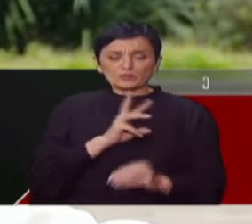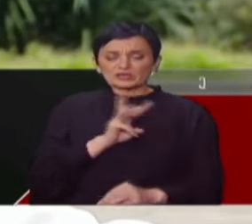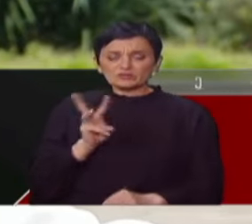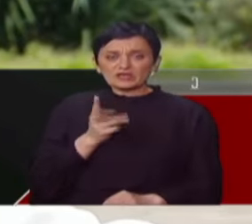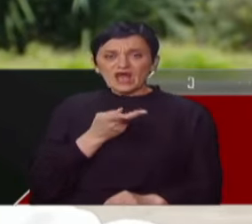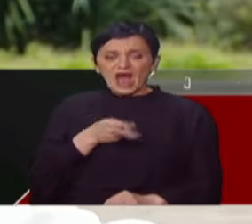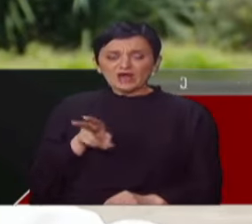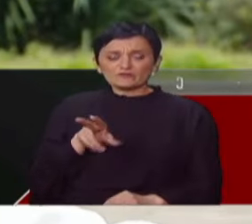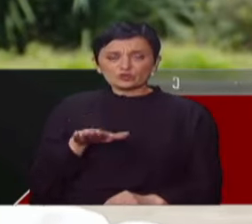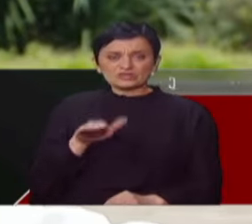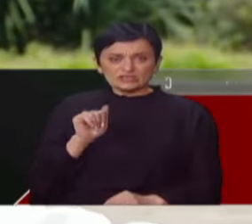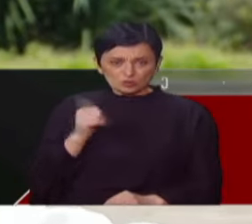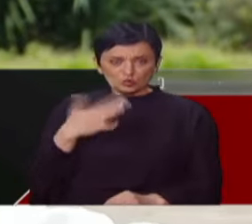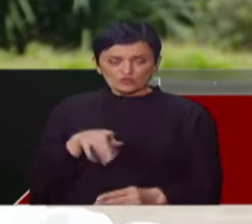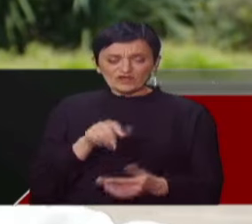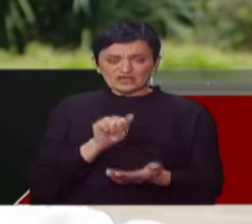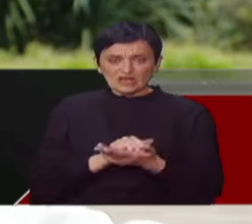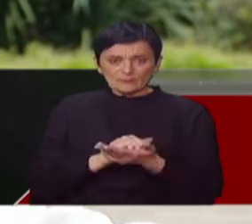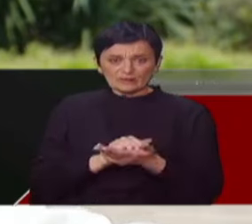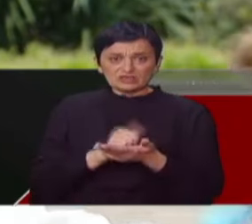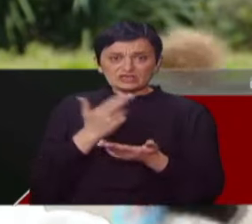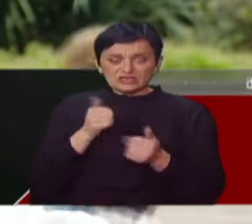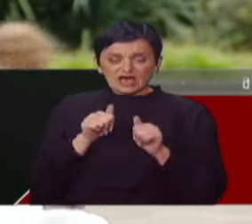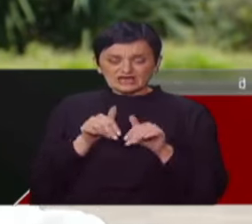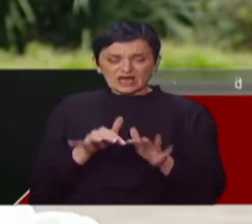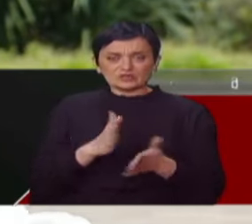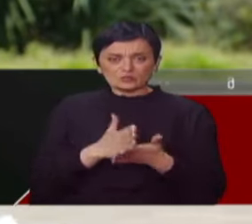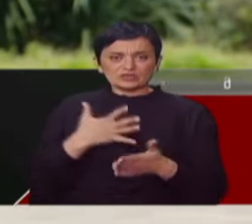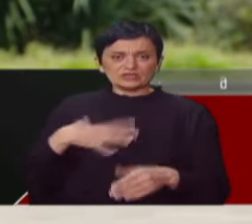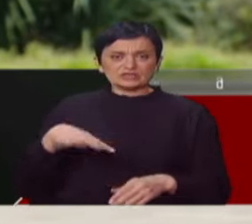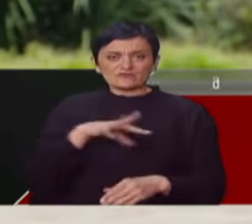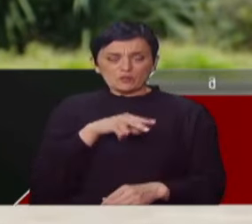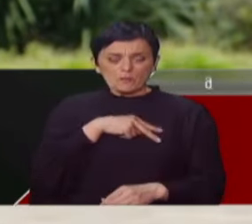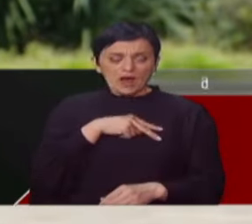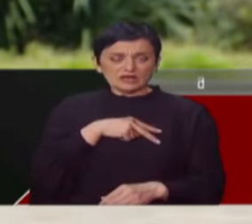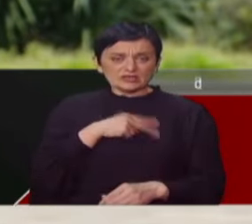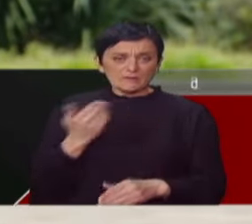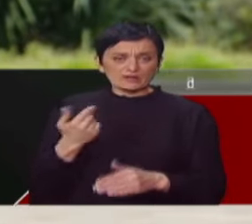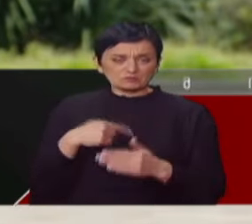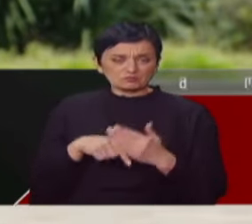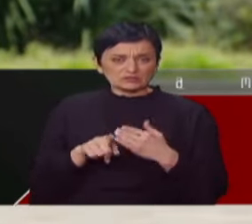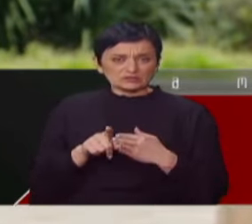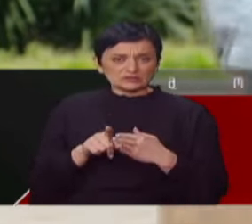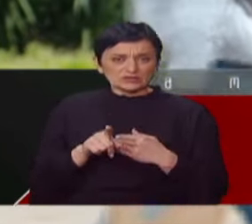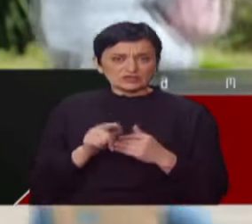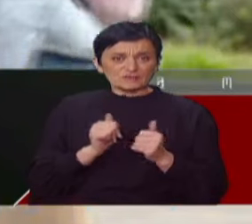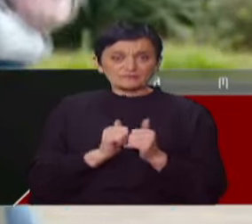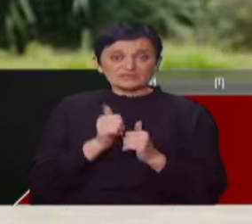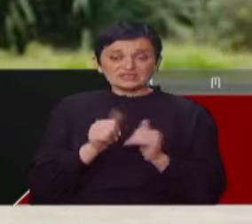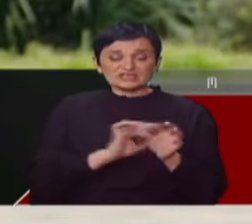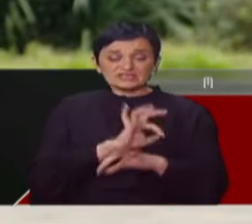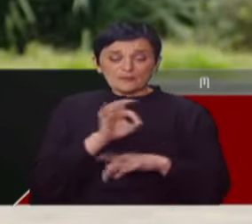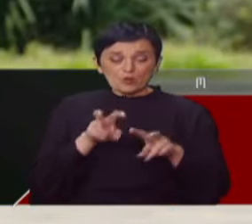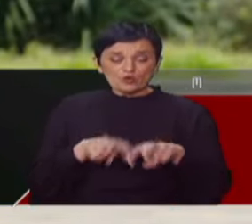ევროიანი სესხი, რომელიც უკვე დამტკიცებული არის და რატიფიცირებული არის და საქართველოს პარლამენტის მიერ წინა საპროექტო